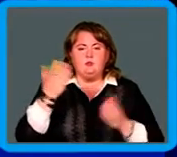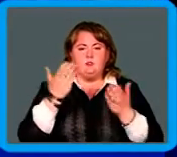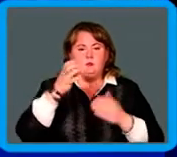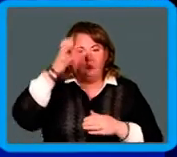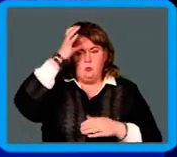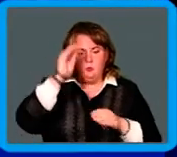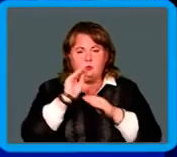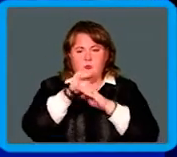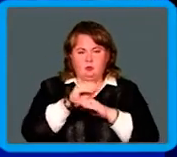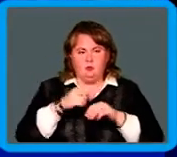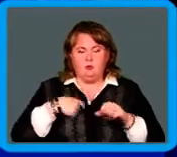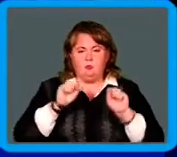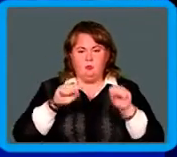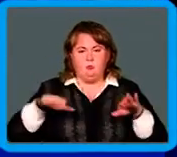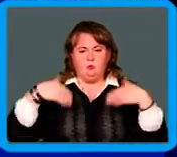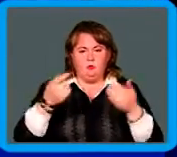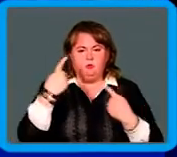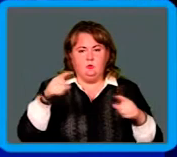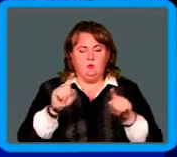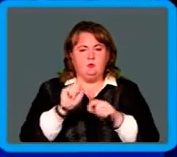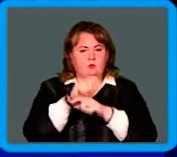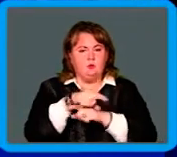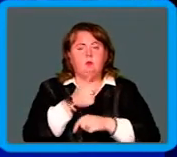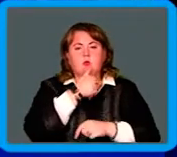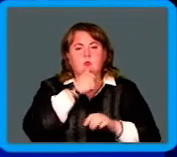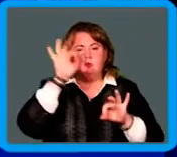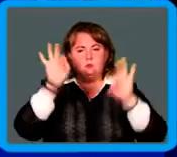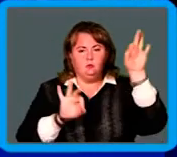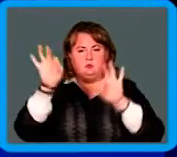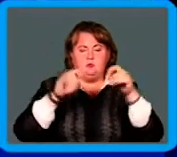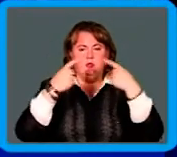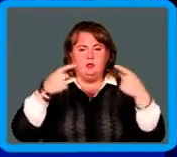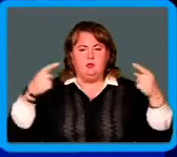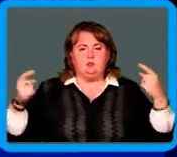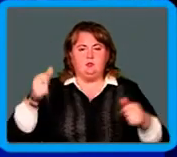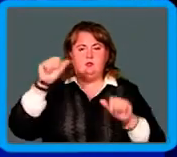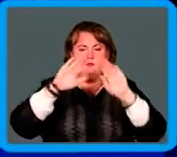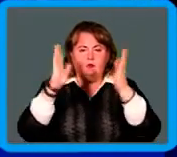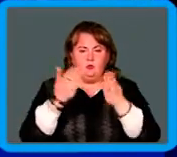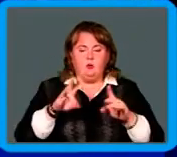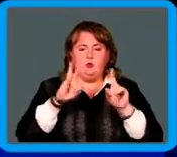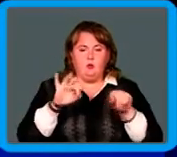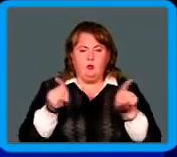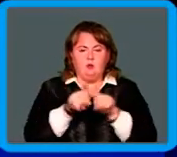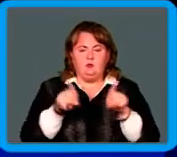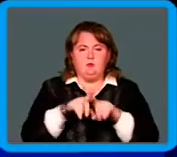предлагаю следующие задания попробуйте начертить разные фигуры но с одинаковой площадью